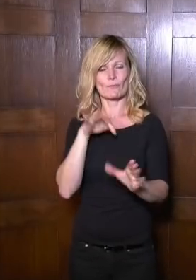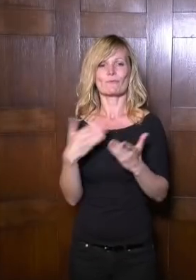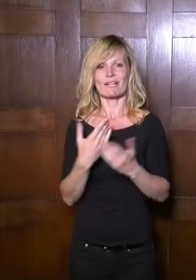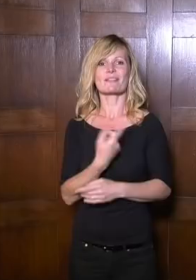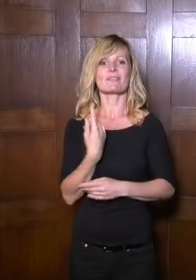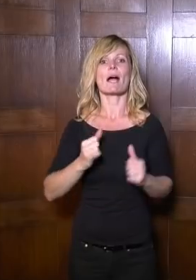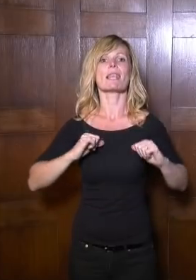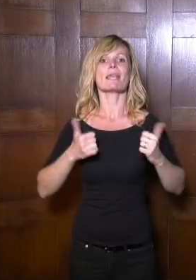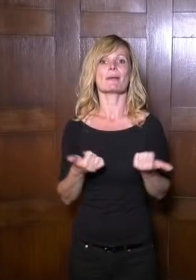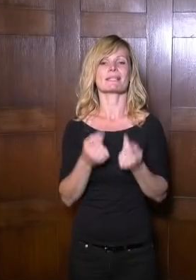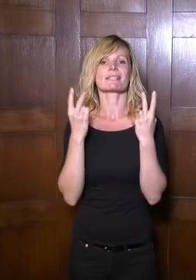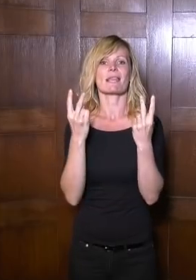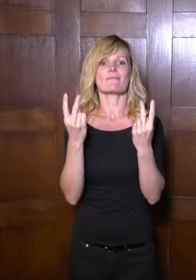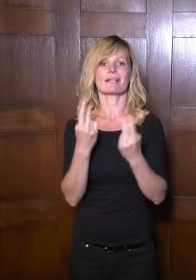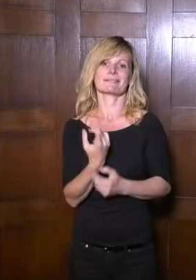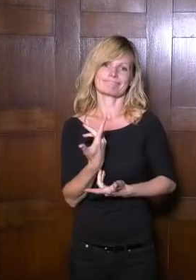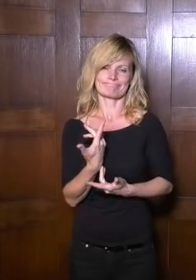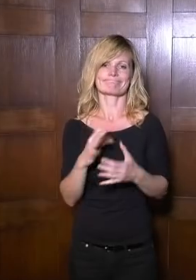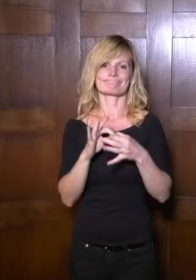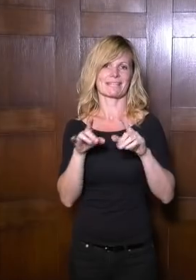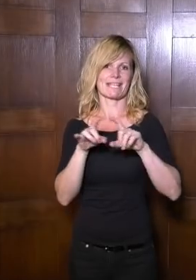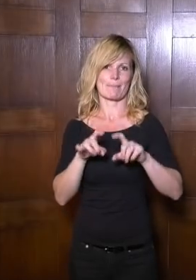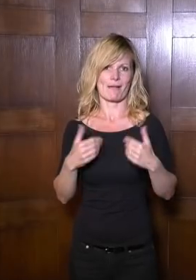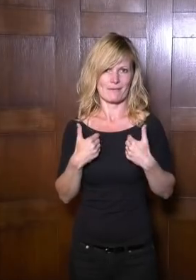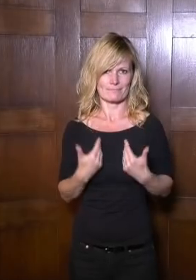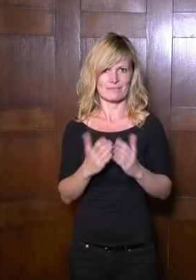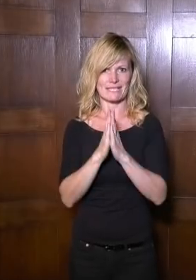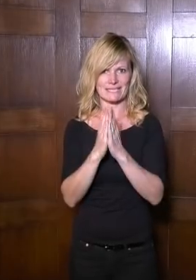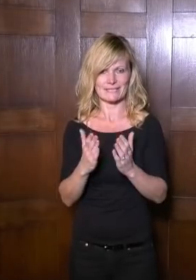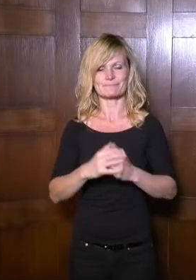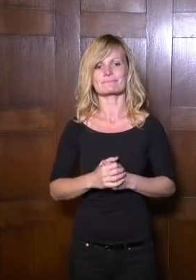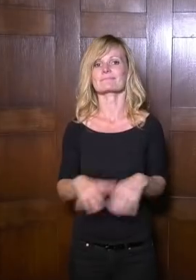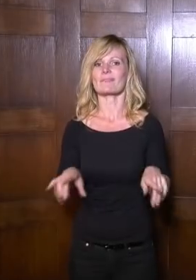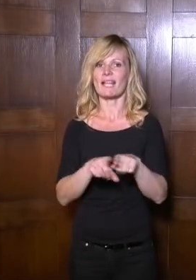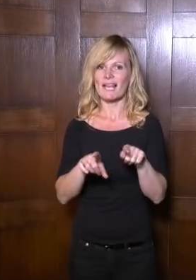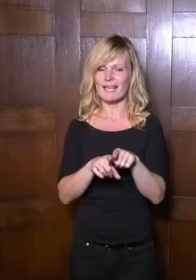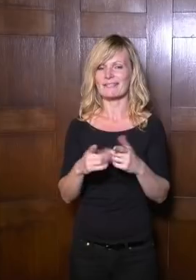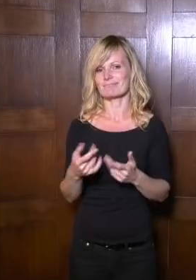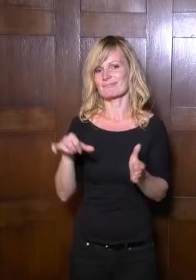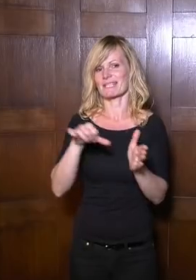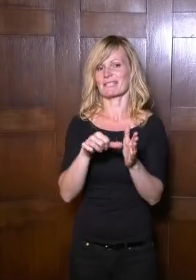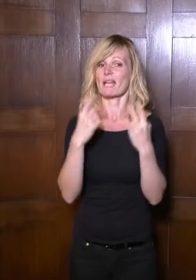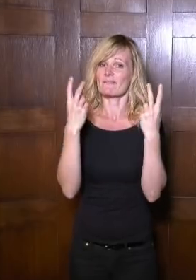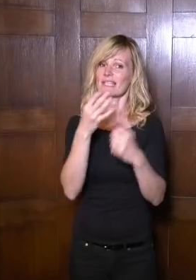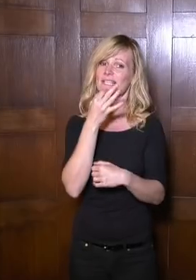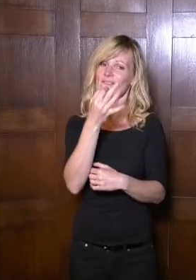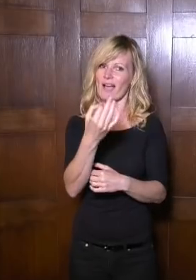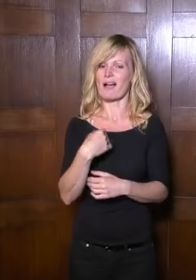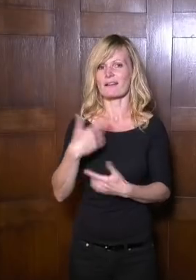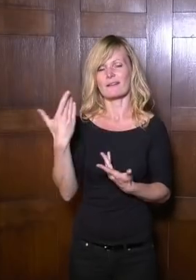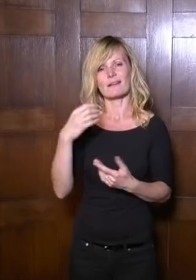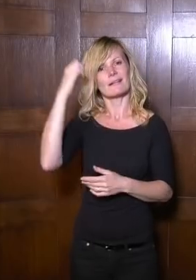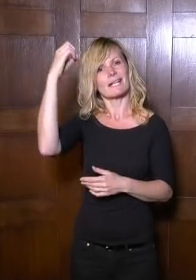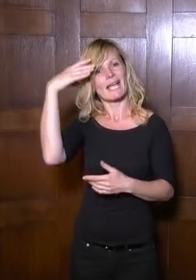Themen. Und zugleich ist ja eine zentrale geistliche Frage in dieser Krise für uns